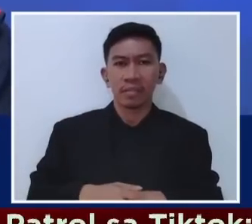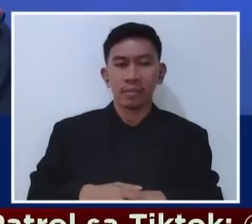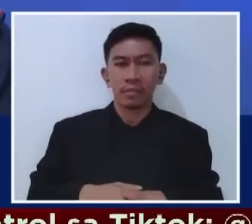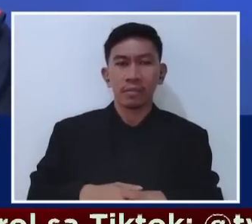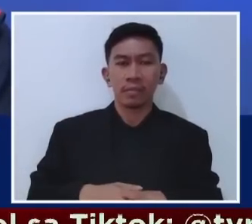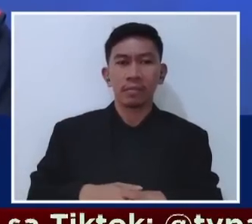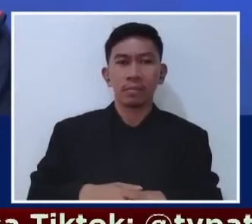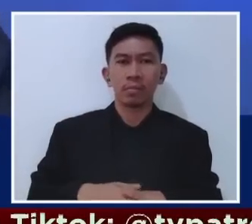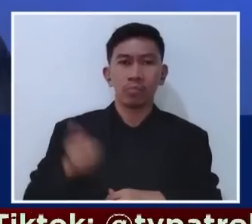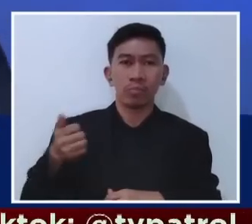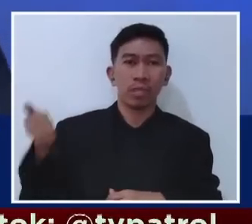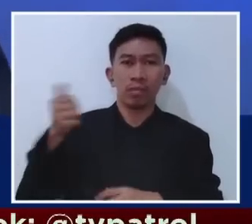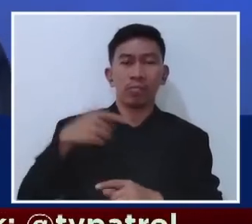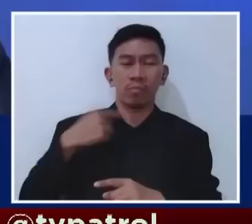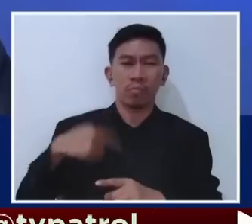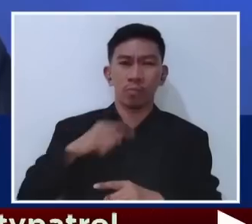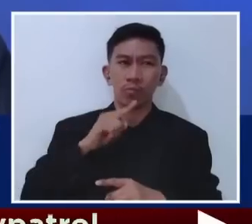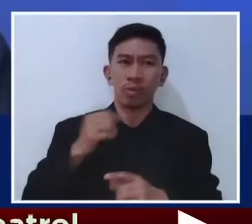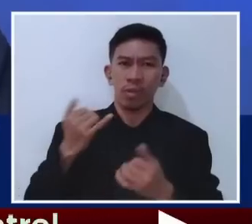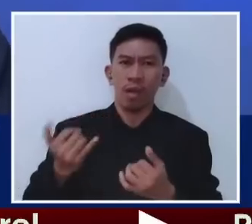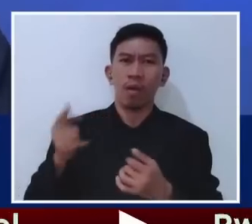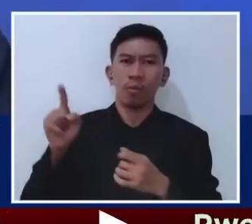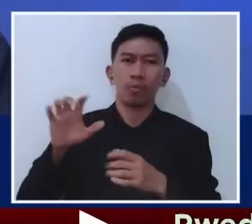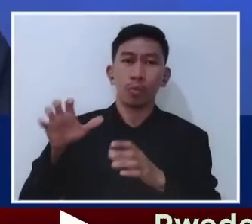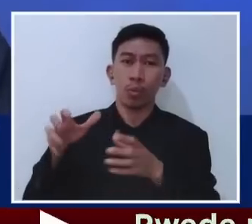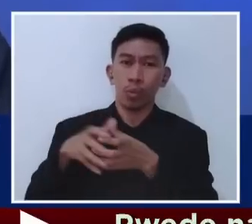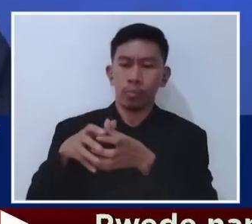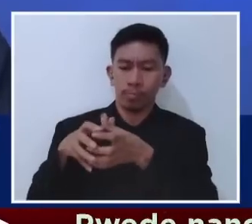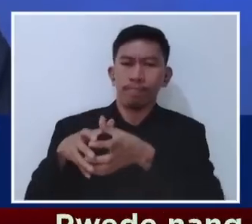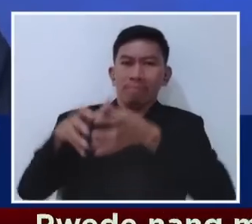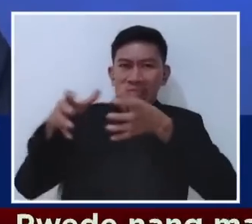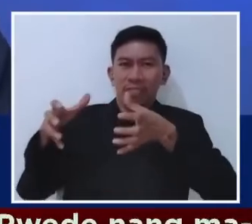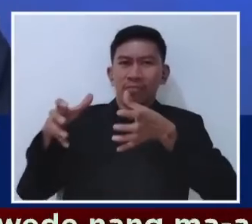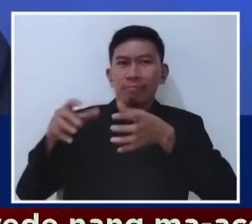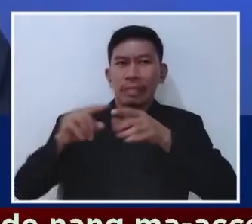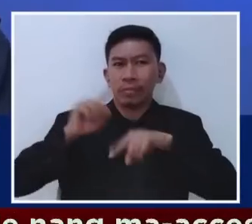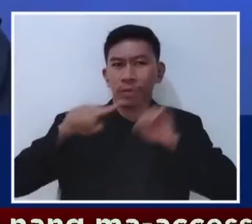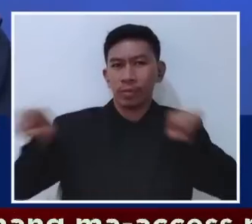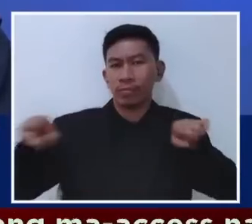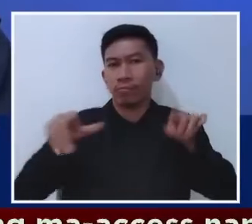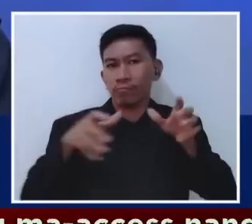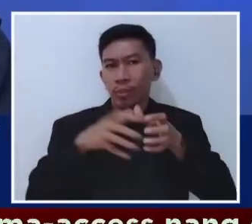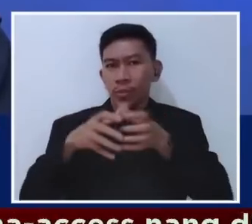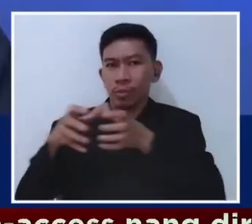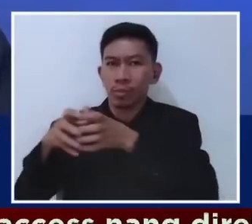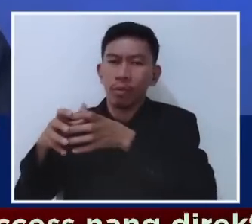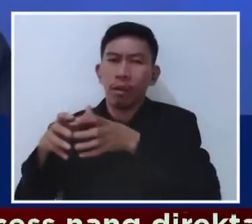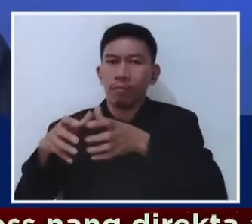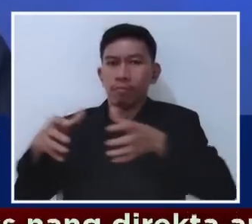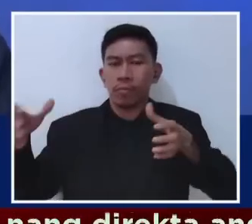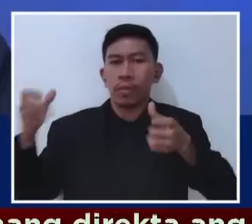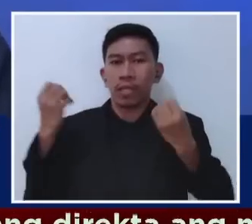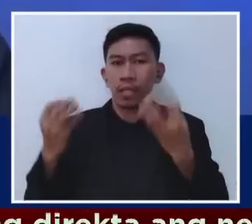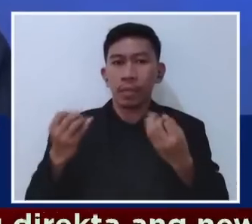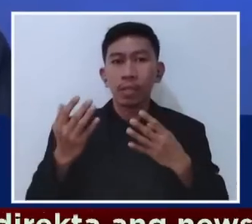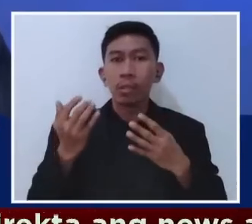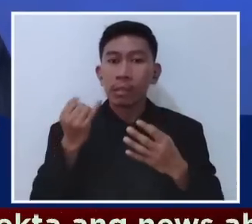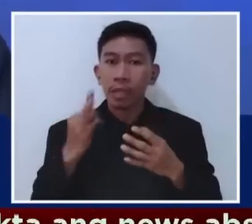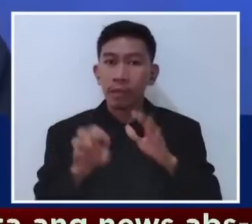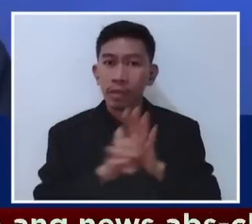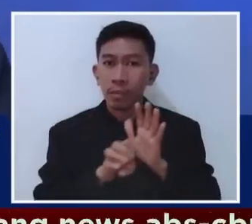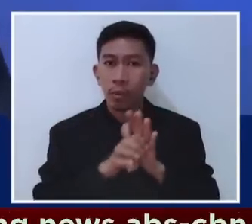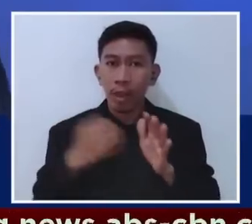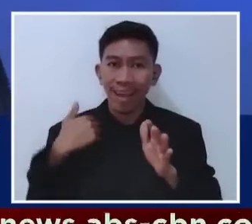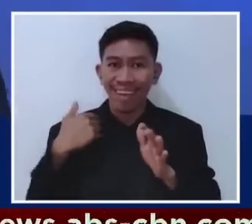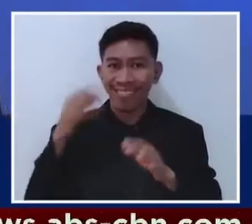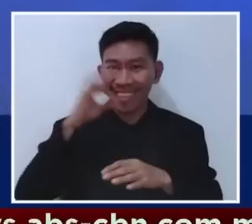ang laki ng grupo ng mga yan. So yung mga nahuhuli po natin, mga Pinoy dito, kung sino man ang nandiyan sa mga in-establish nilang business, ay